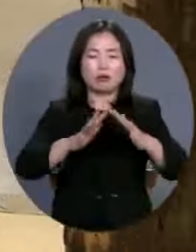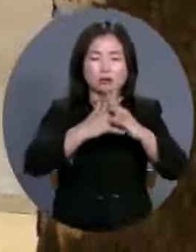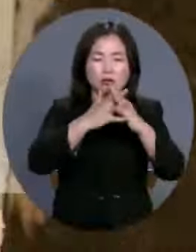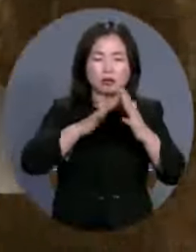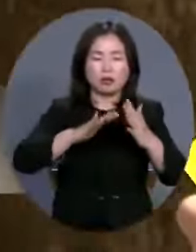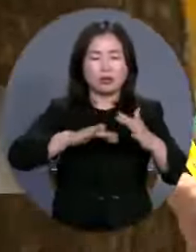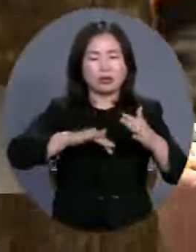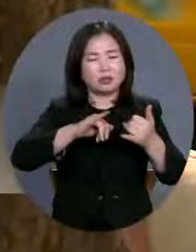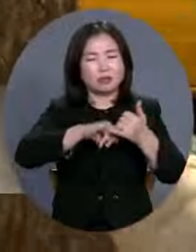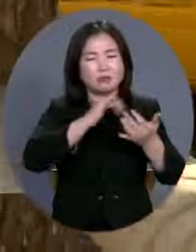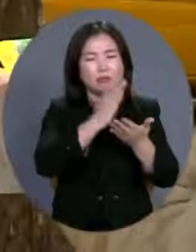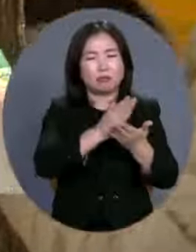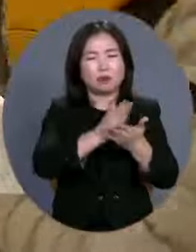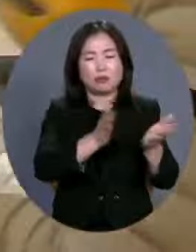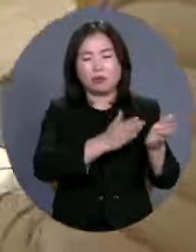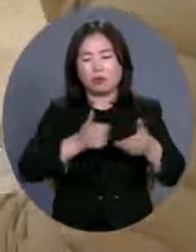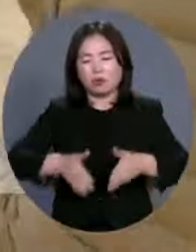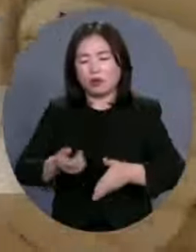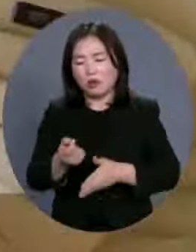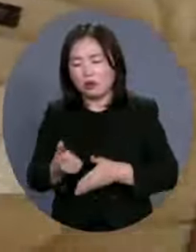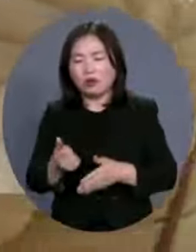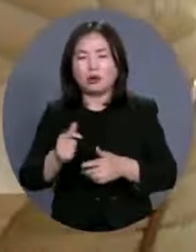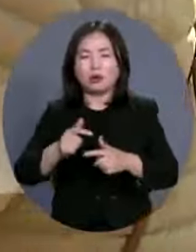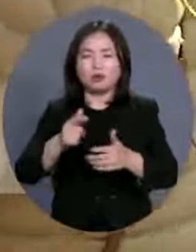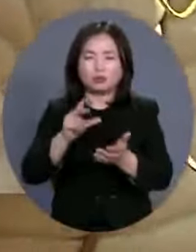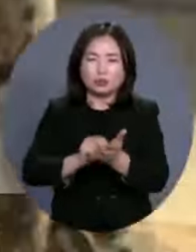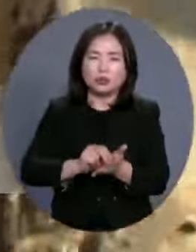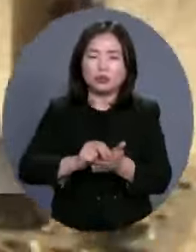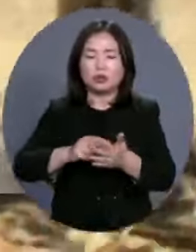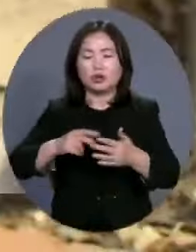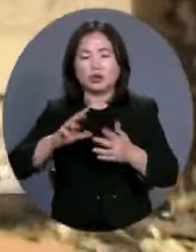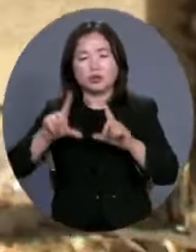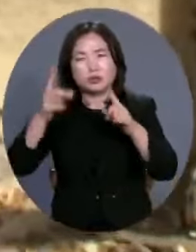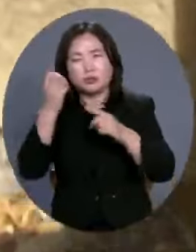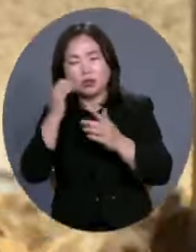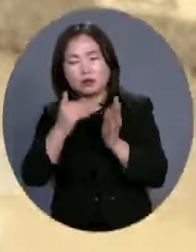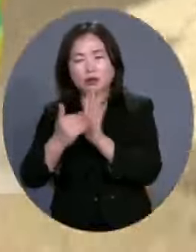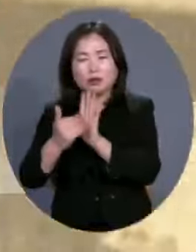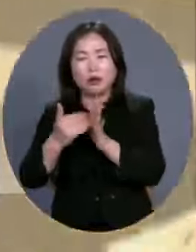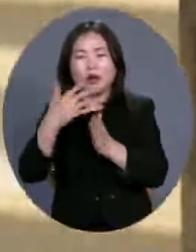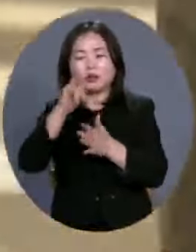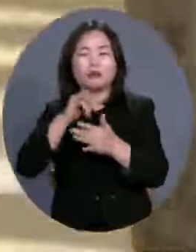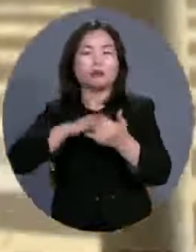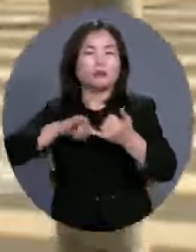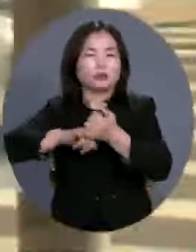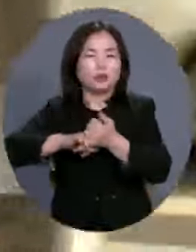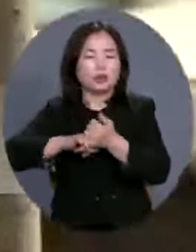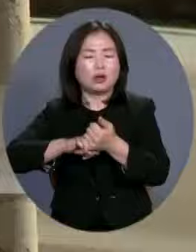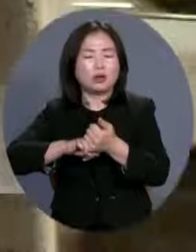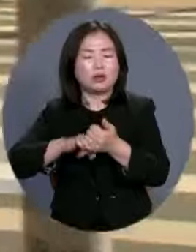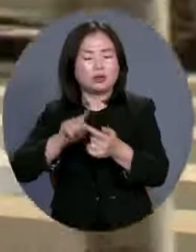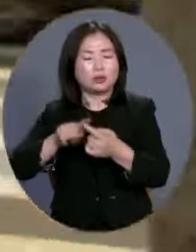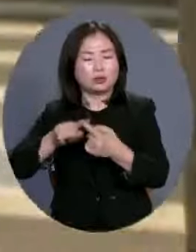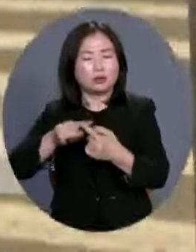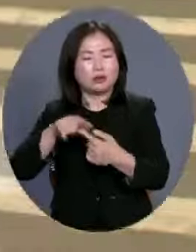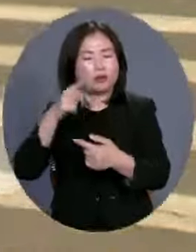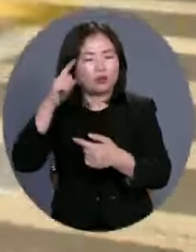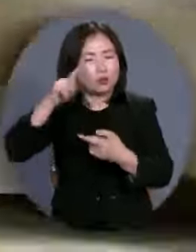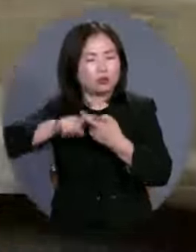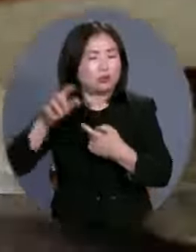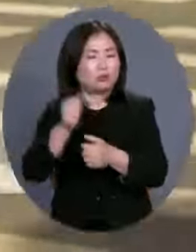개발 공약 말고 저출생과 불평등 문제, 기후위기에 대응할 수 있는 공약에 귀 기울여달라고